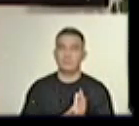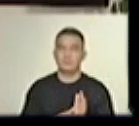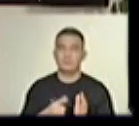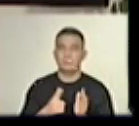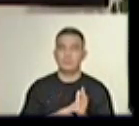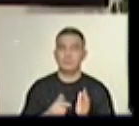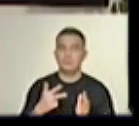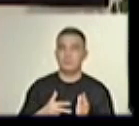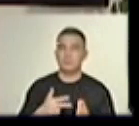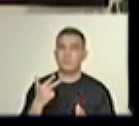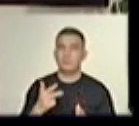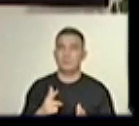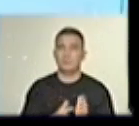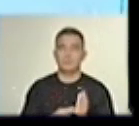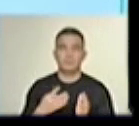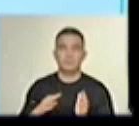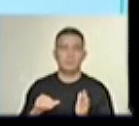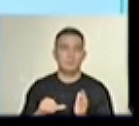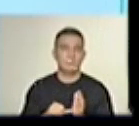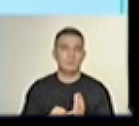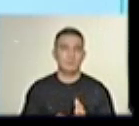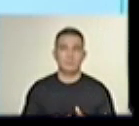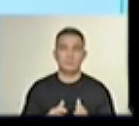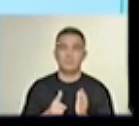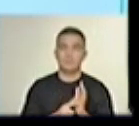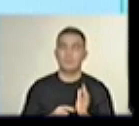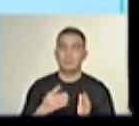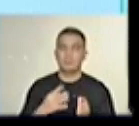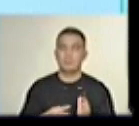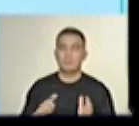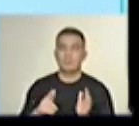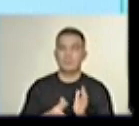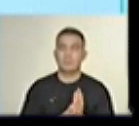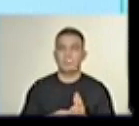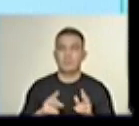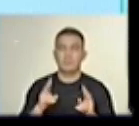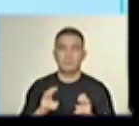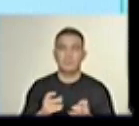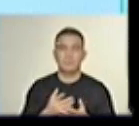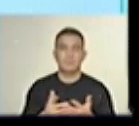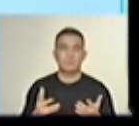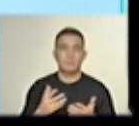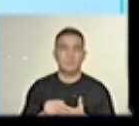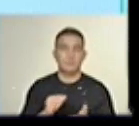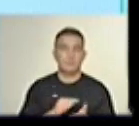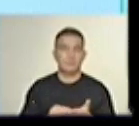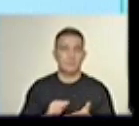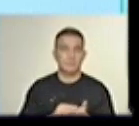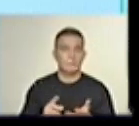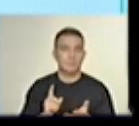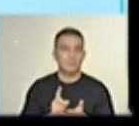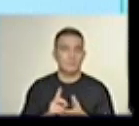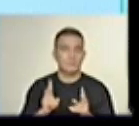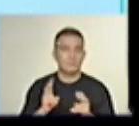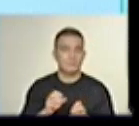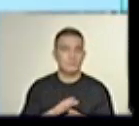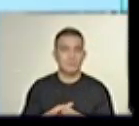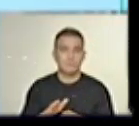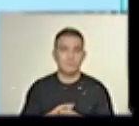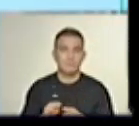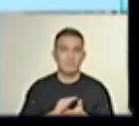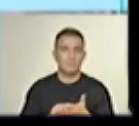727, 733, 746 hamda 747 masalalarni yeching. O'ylaymanki, bugungi